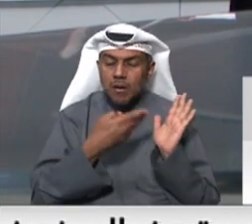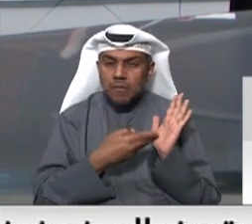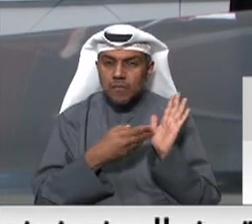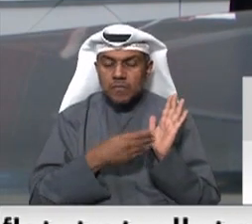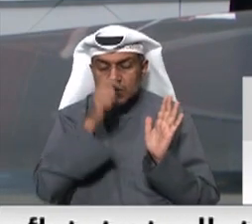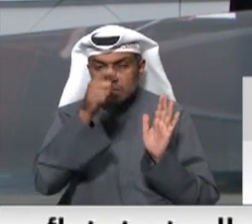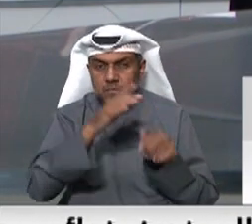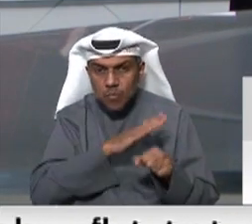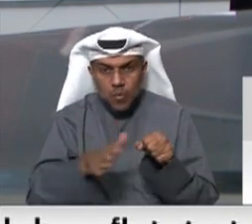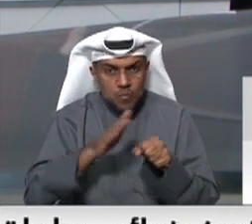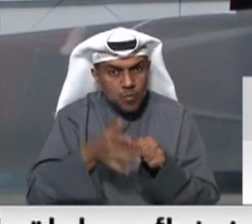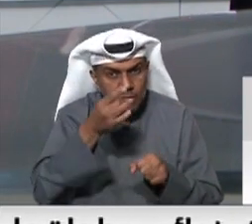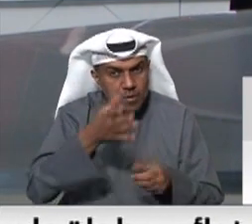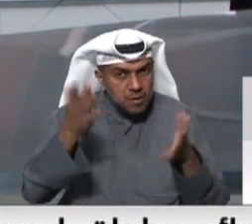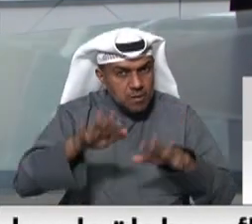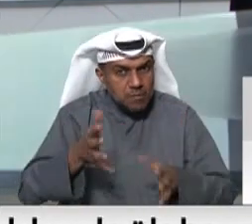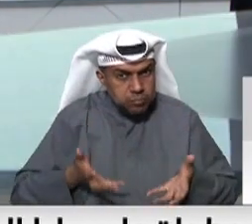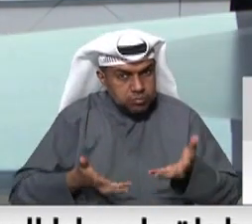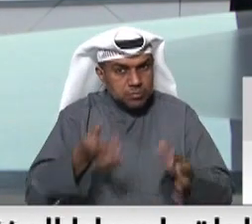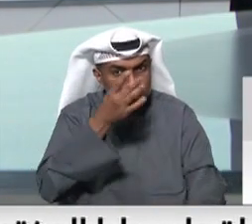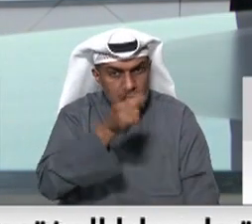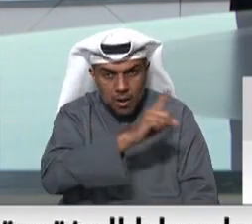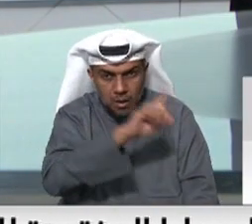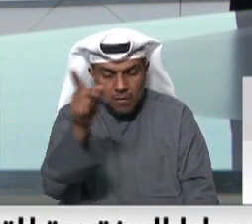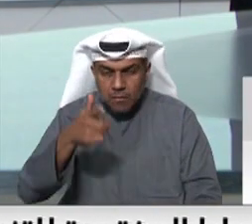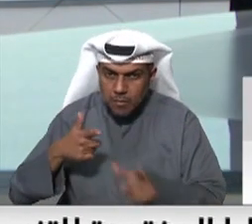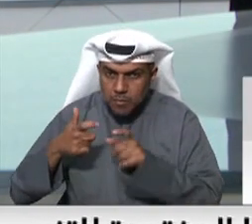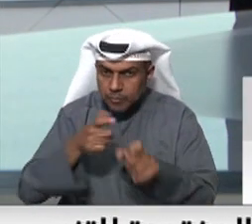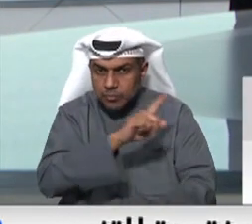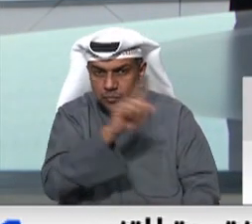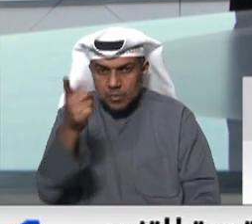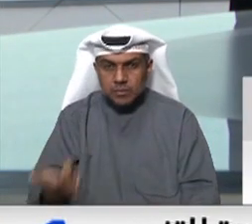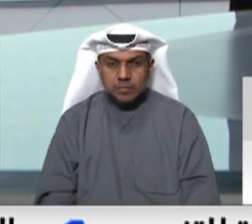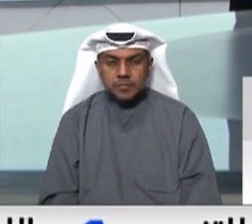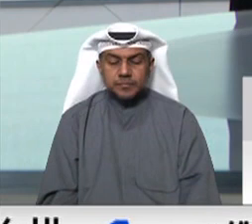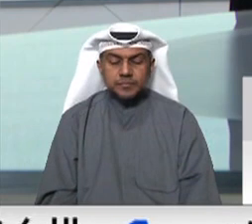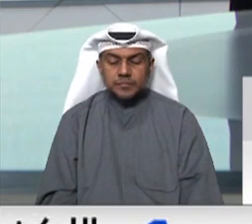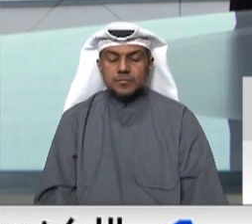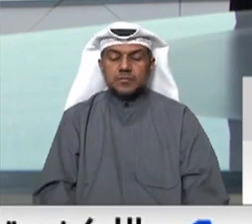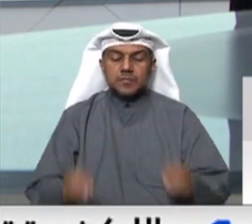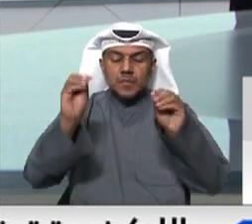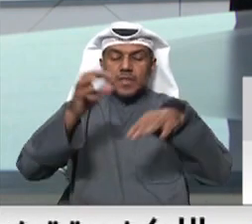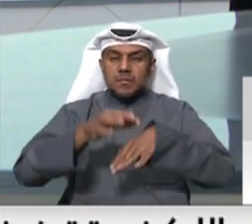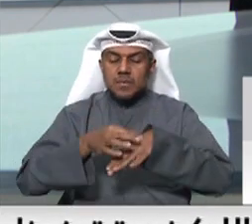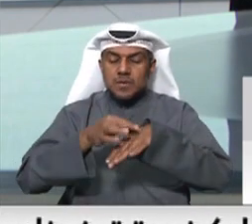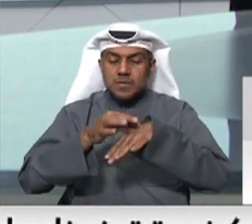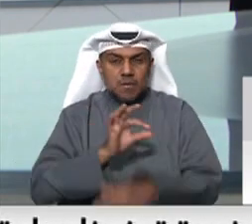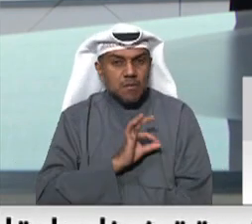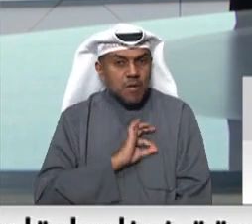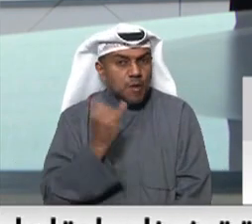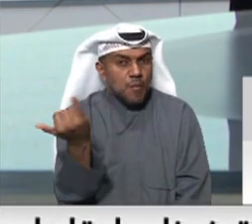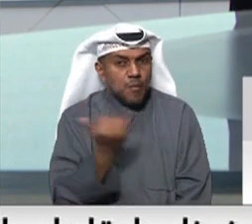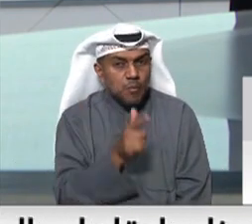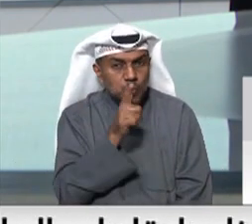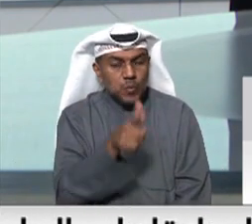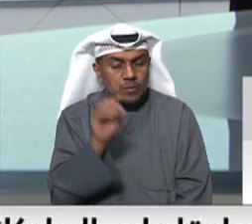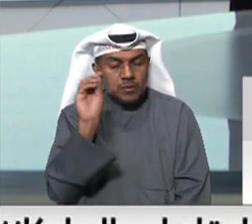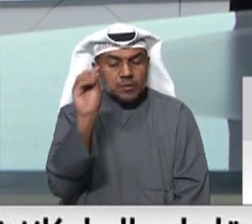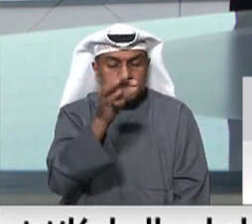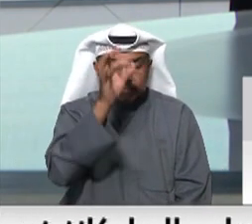الشان نعم وجدد المرصد الاور متوسطي لحقوق الانسان دعوته الى اجراء تحقيقات دوليه في